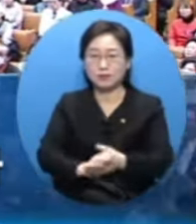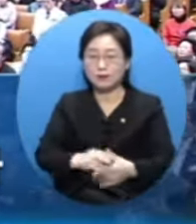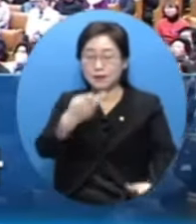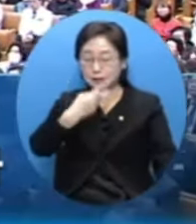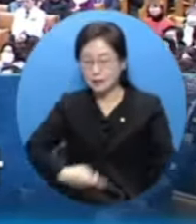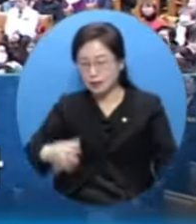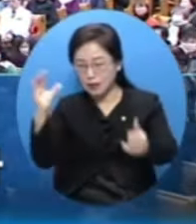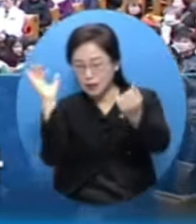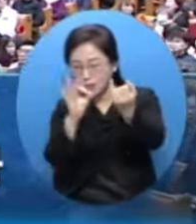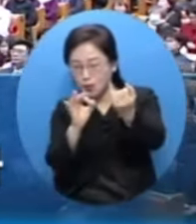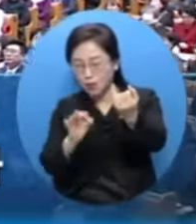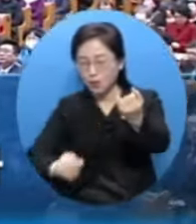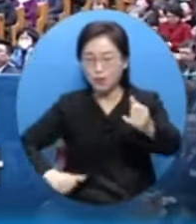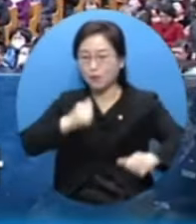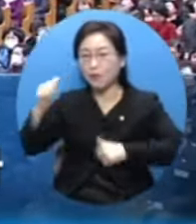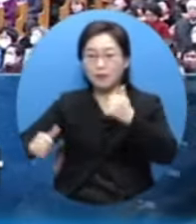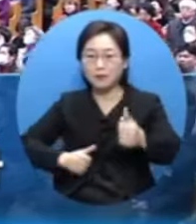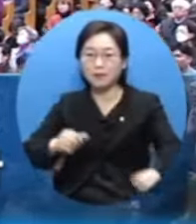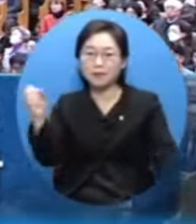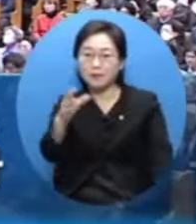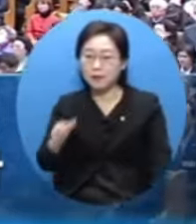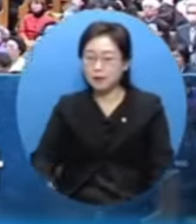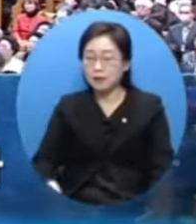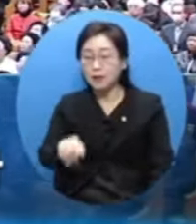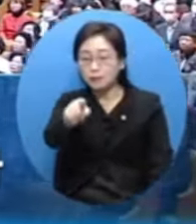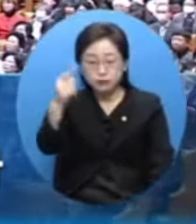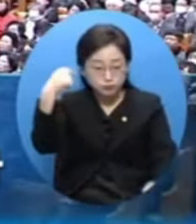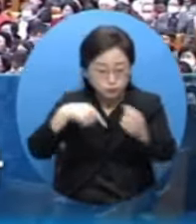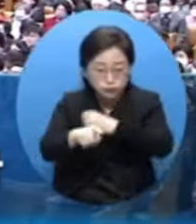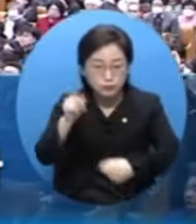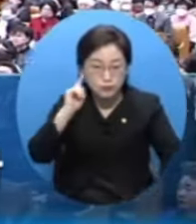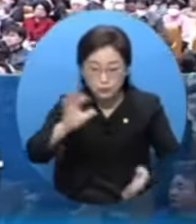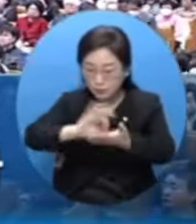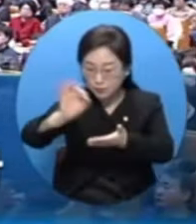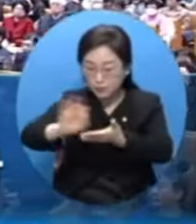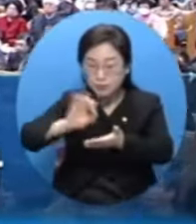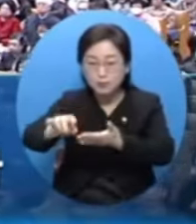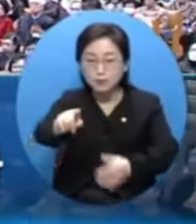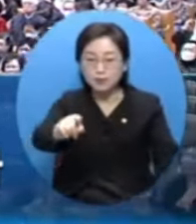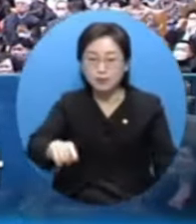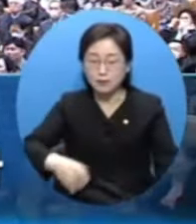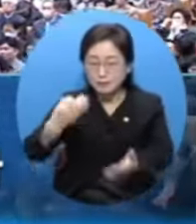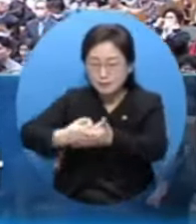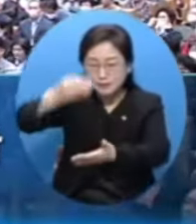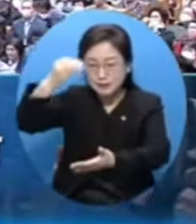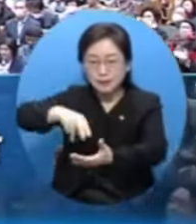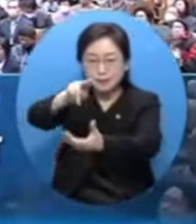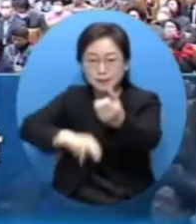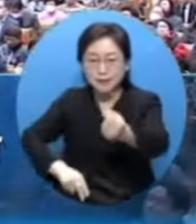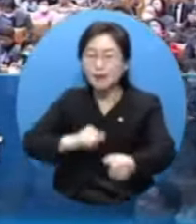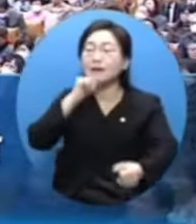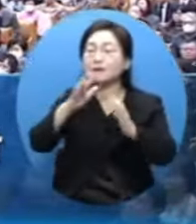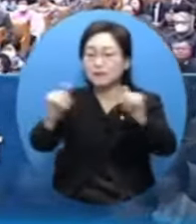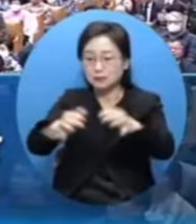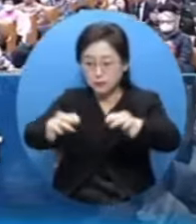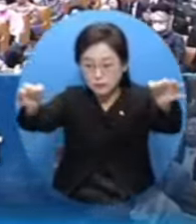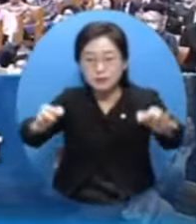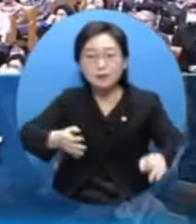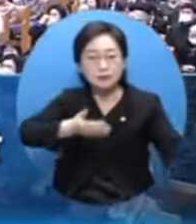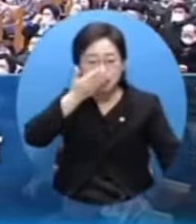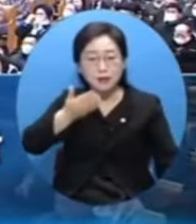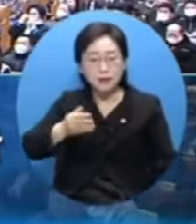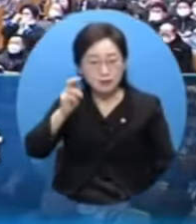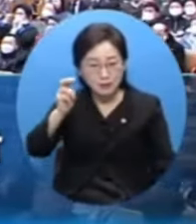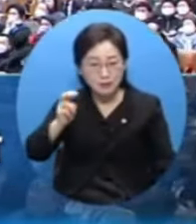제자들이 보고 분개하여 이르되 무슨 의도로 이것을 허비하느냐 이것을 비싼 값에 팔아 가난한 자들에게 줄 수